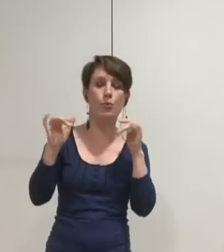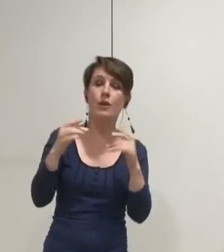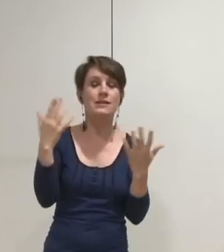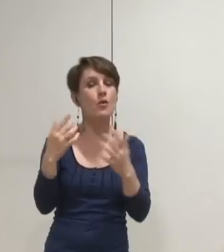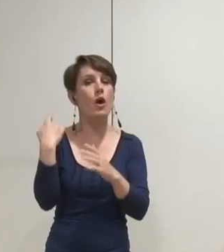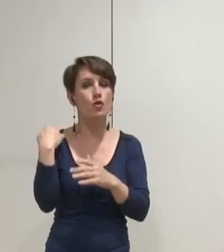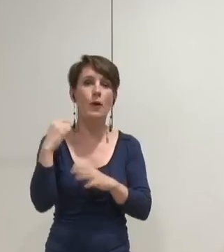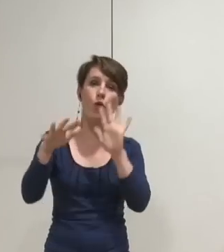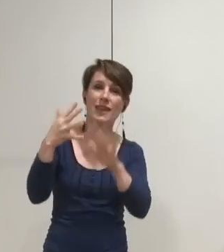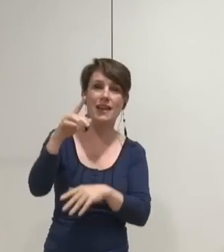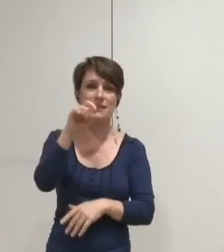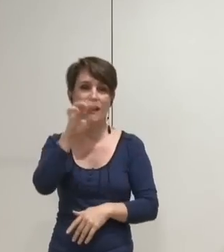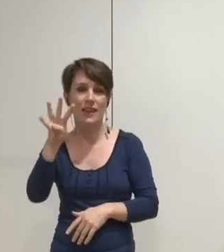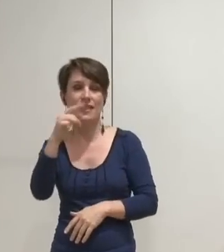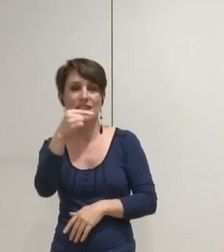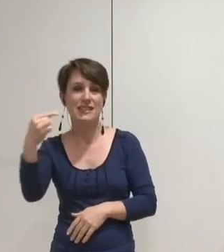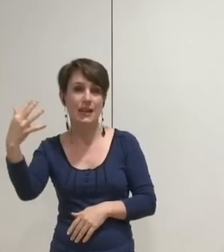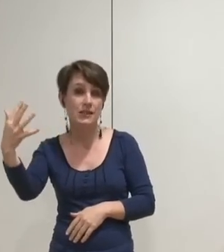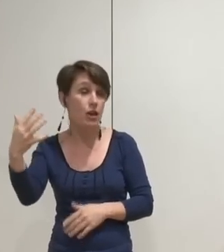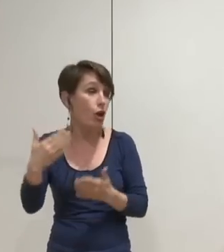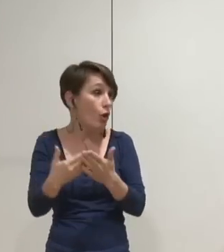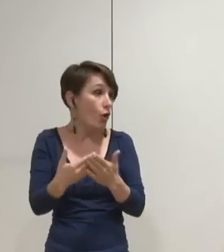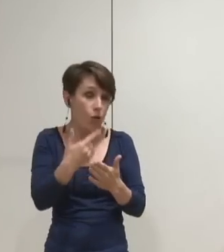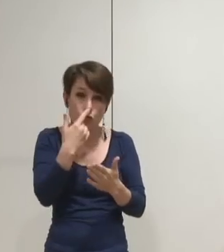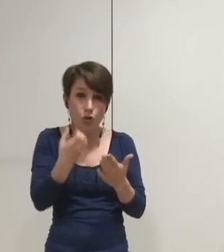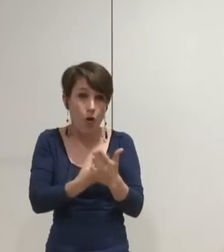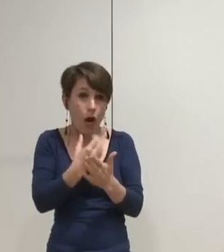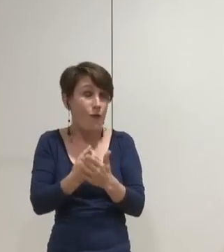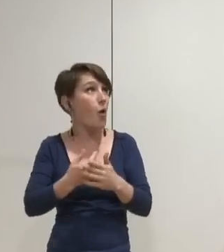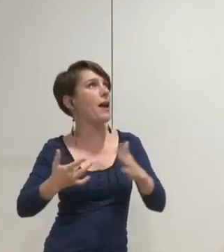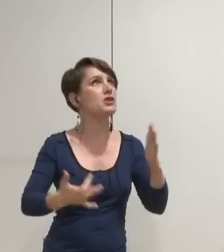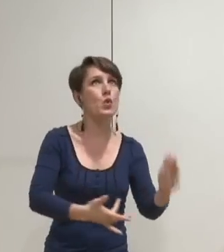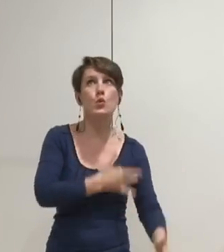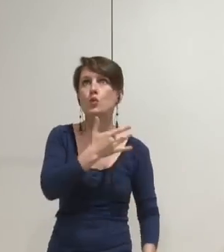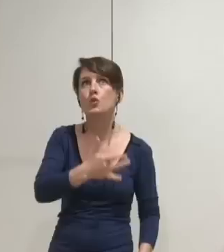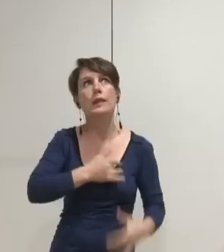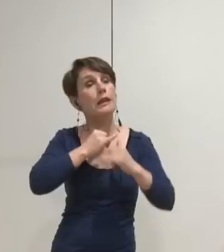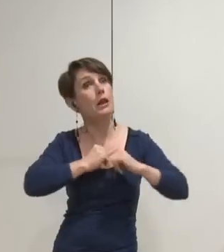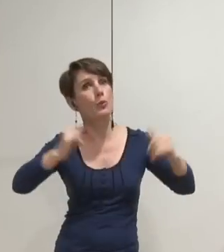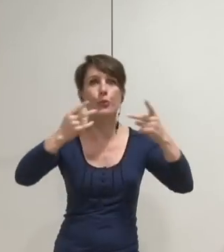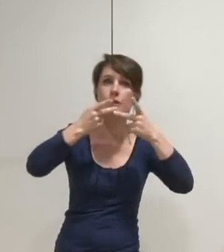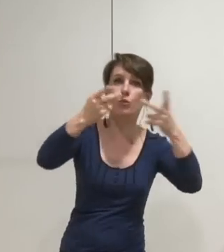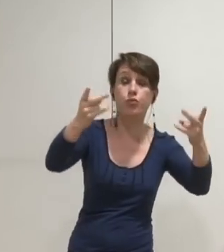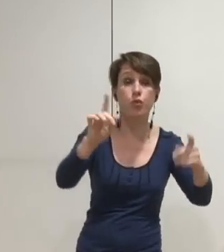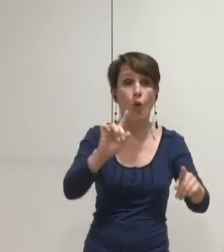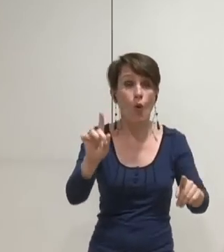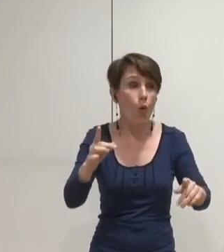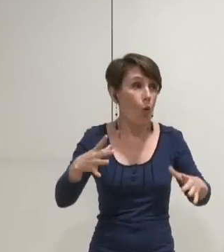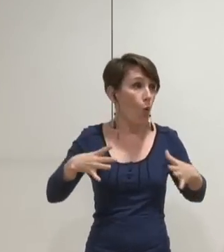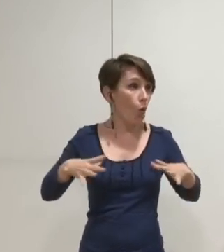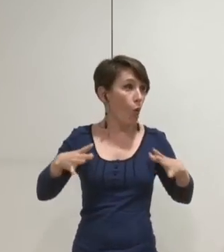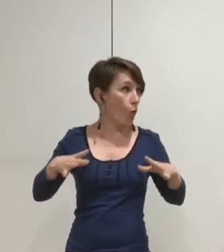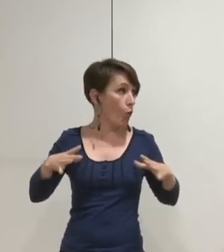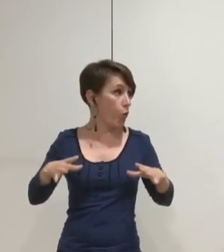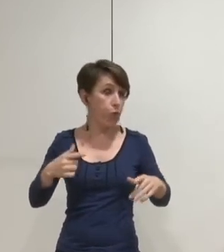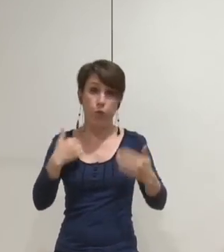24-5 considérant que ce n'est pas une information qui est extrêmement utile dans la mesure où je me à la différence de mon collègue Étienne tête je ne prédestine pas à